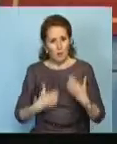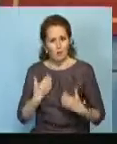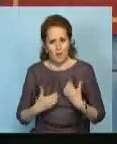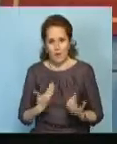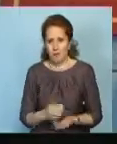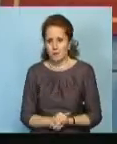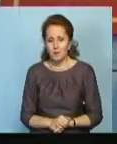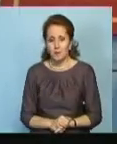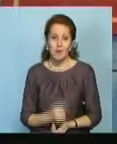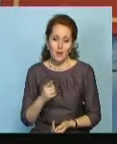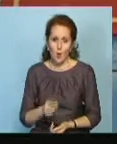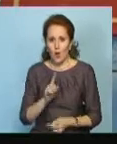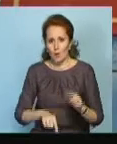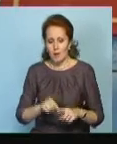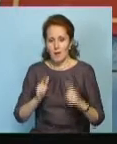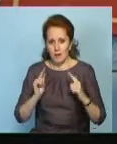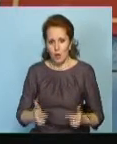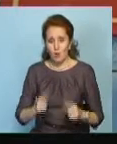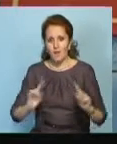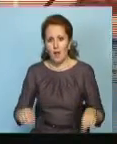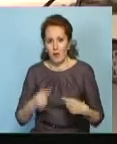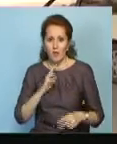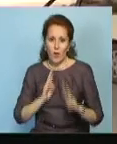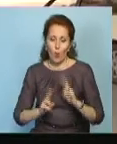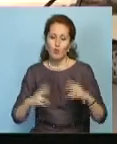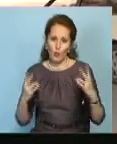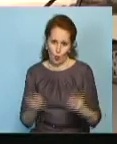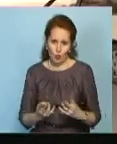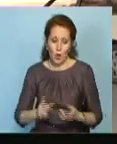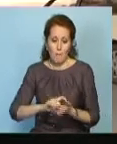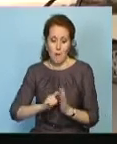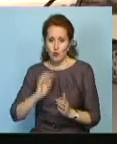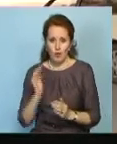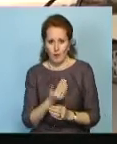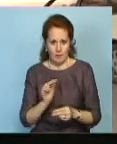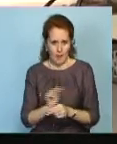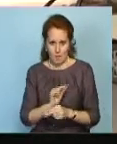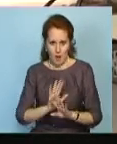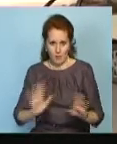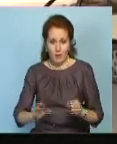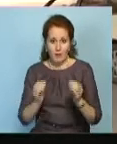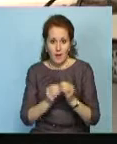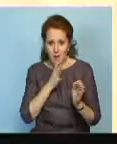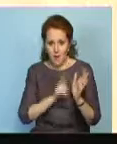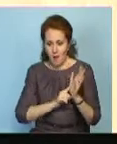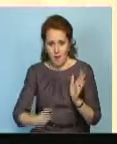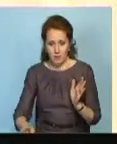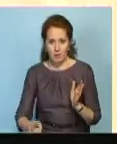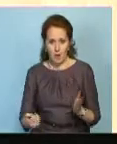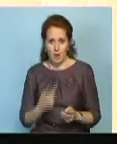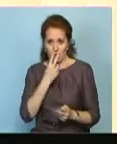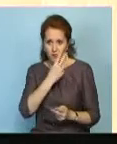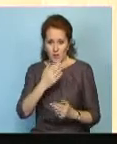переживаем. Однако родители соглашаются, восстанавливать кухню нужно. Помещение не ремонтировалось 10 лет. Фасад здания это выдает. Внутри